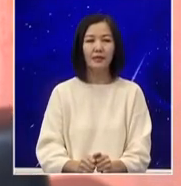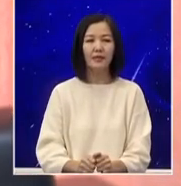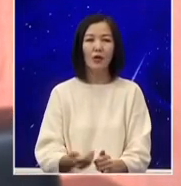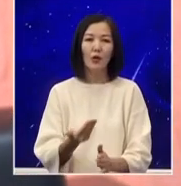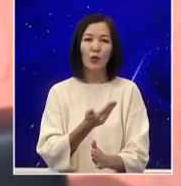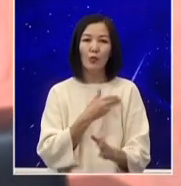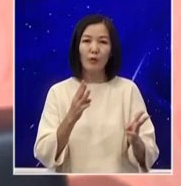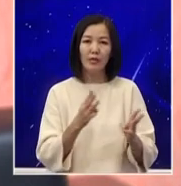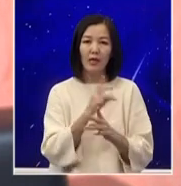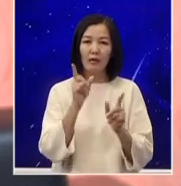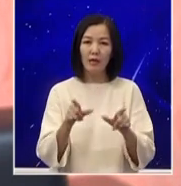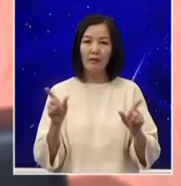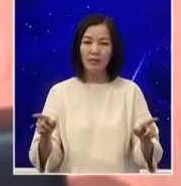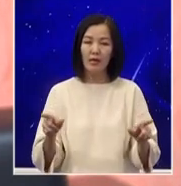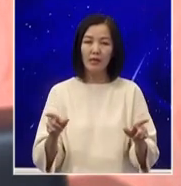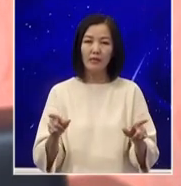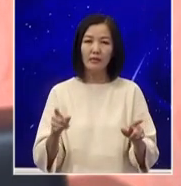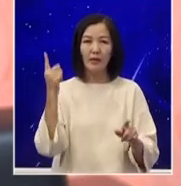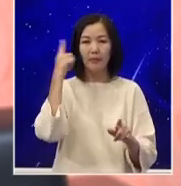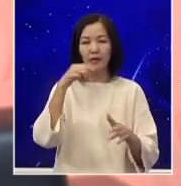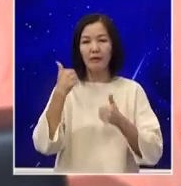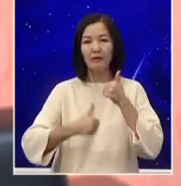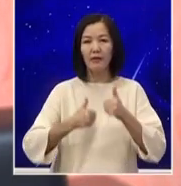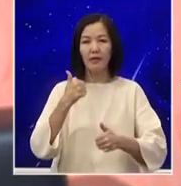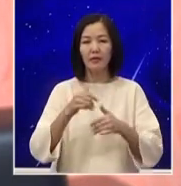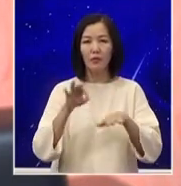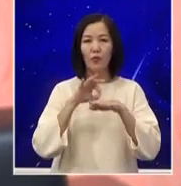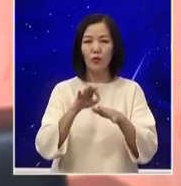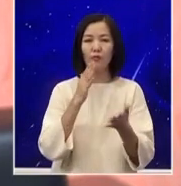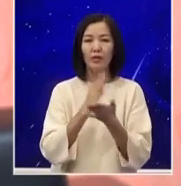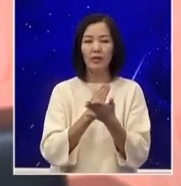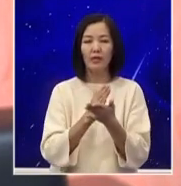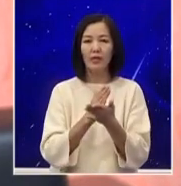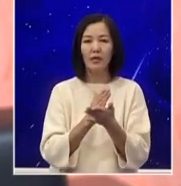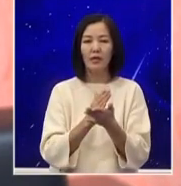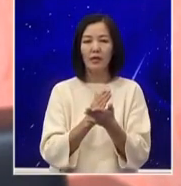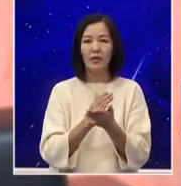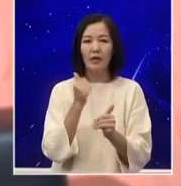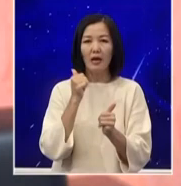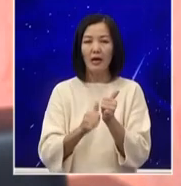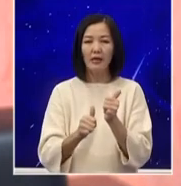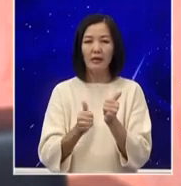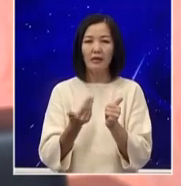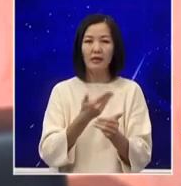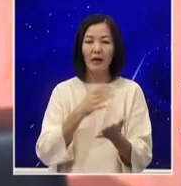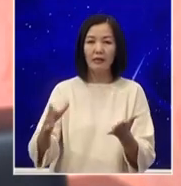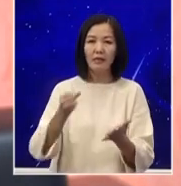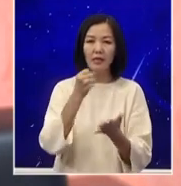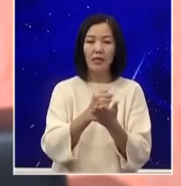Үміткерлеріміздің арасында жаңағы пікір сайыс таласы өтіп жатыр. Әр кандидат, әр